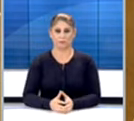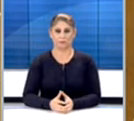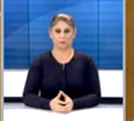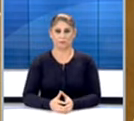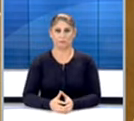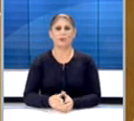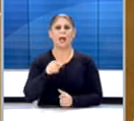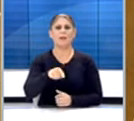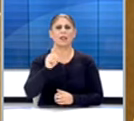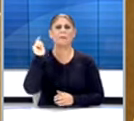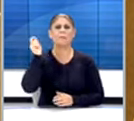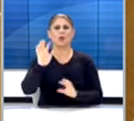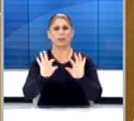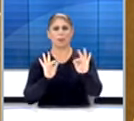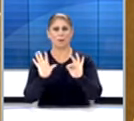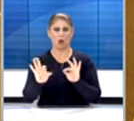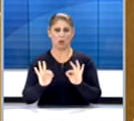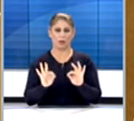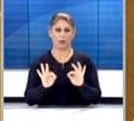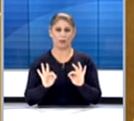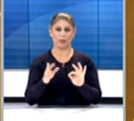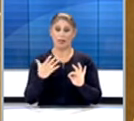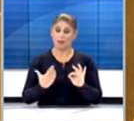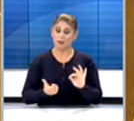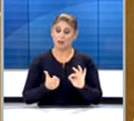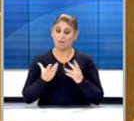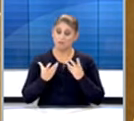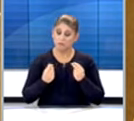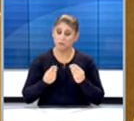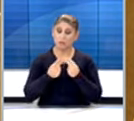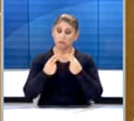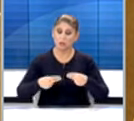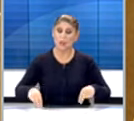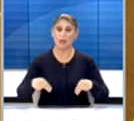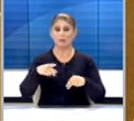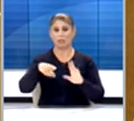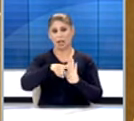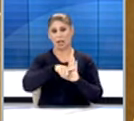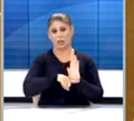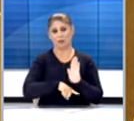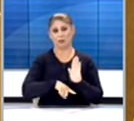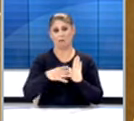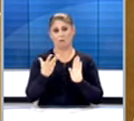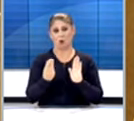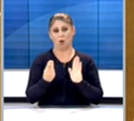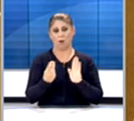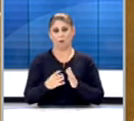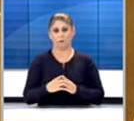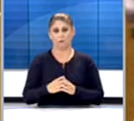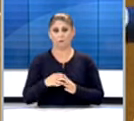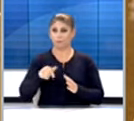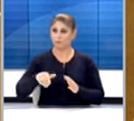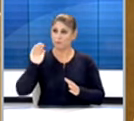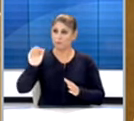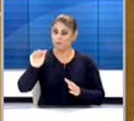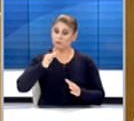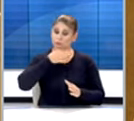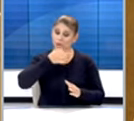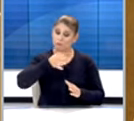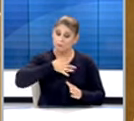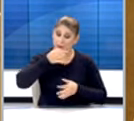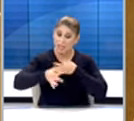Αυτά είναι πολιτικές επιλογές. Και έχουν οδυνηρές πολιτικές συνέπειες, κύριοι. Και για αυτές σας καλούμε να δώσετε